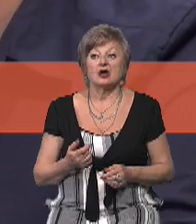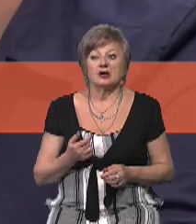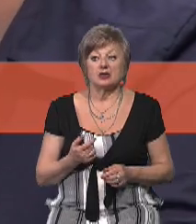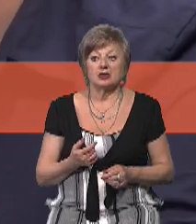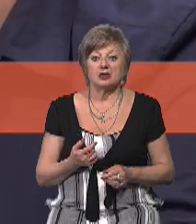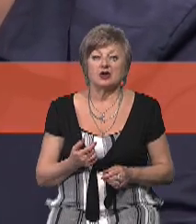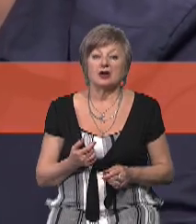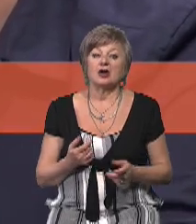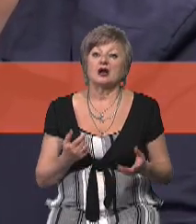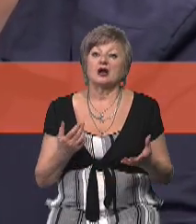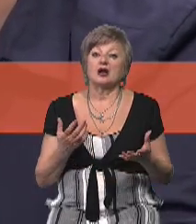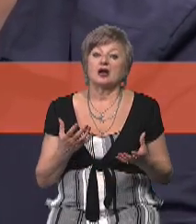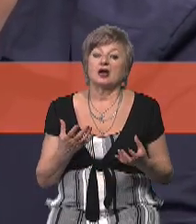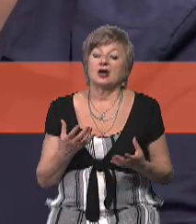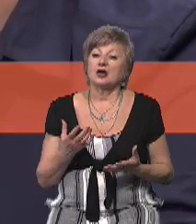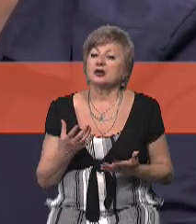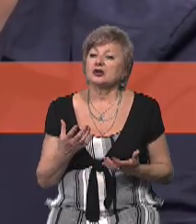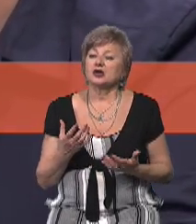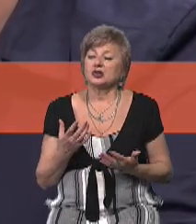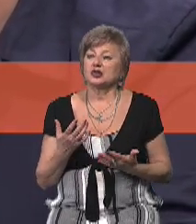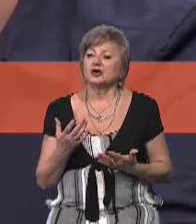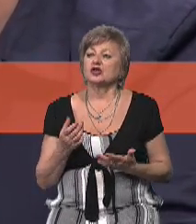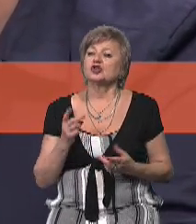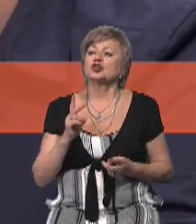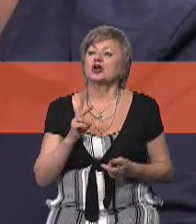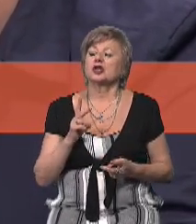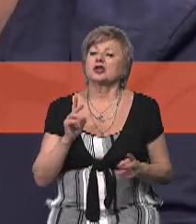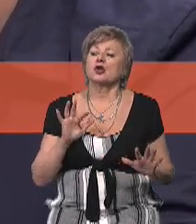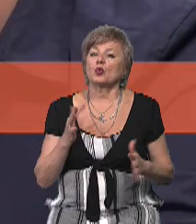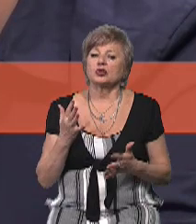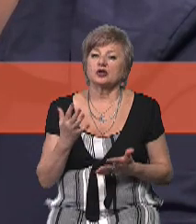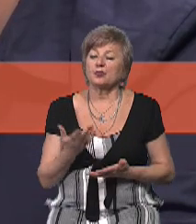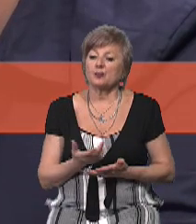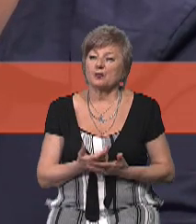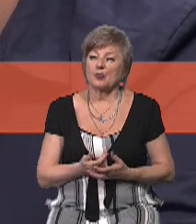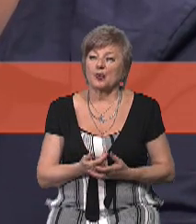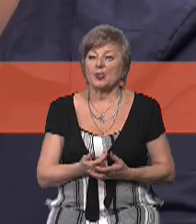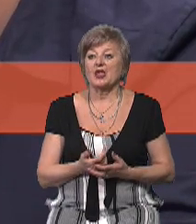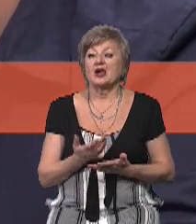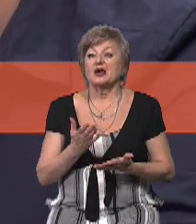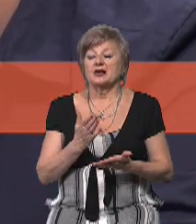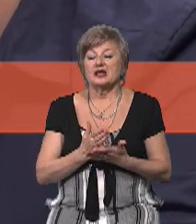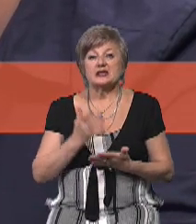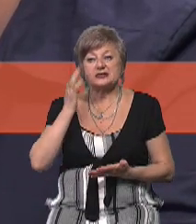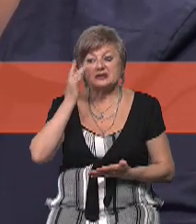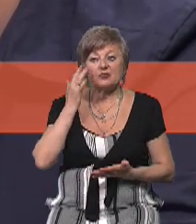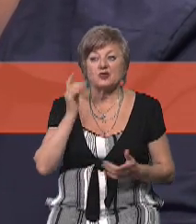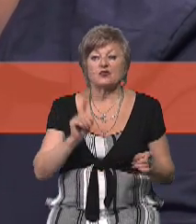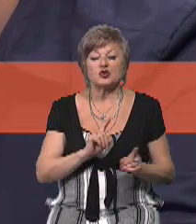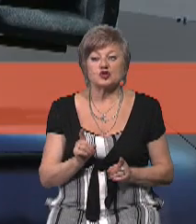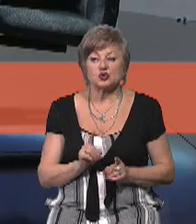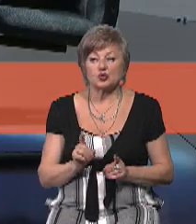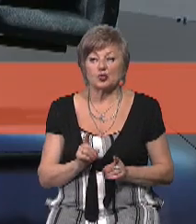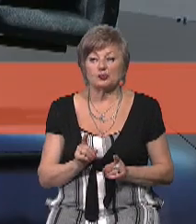Миколаївич, а які ще є міфи стосовно цієї події? Відповідно, ну, є міфи щодо того,